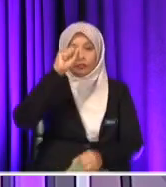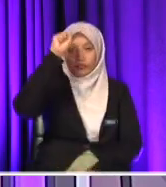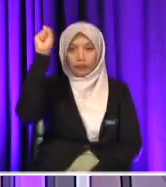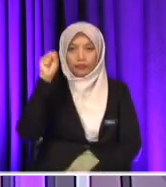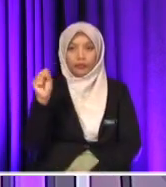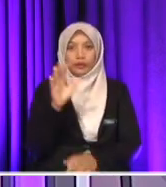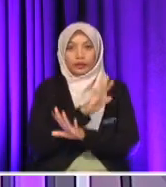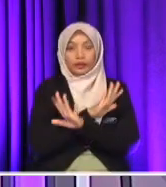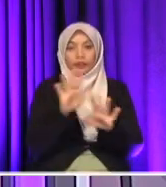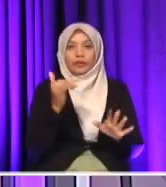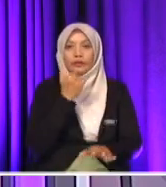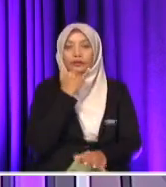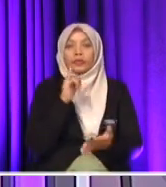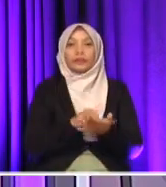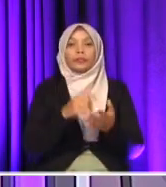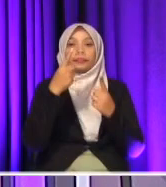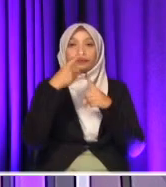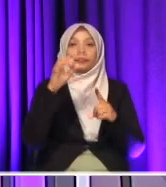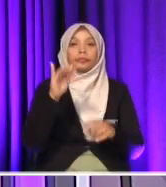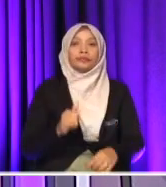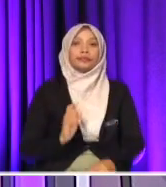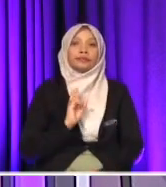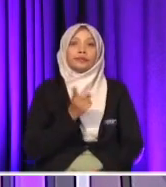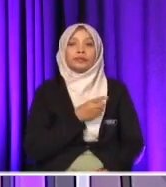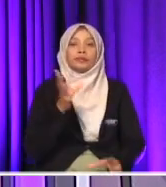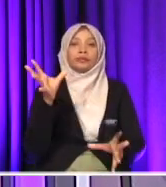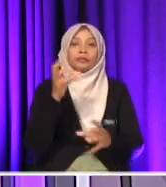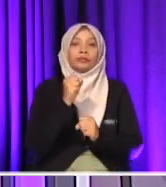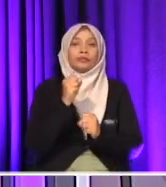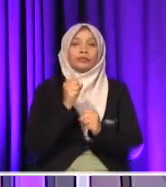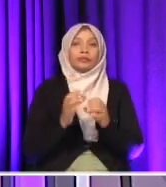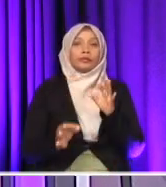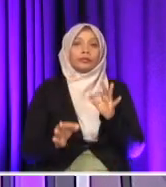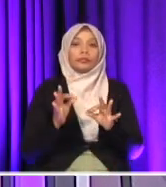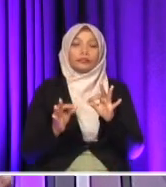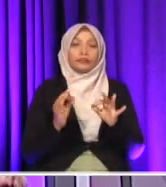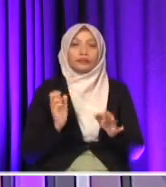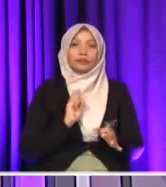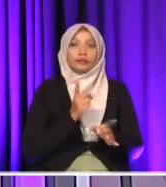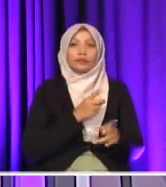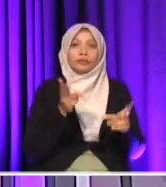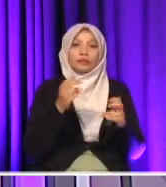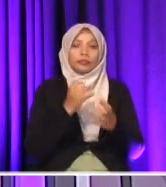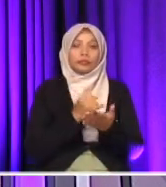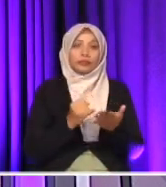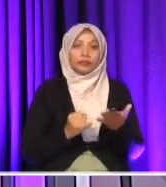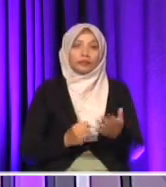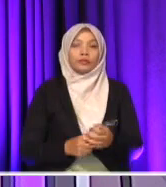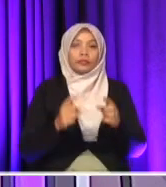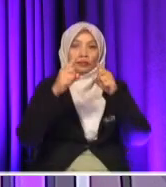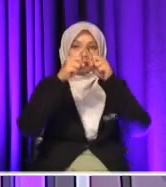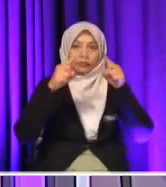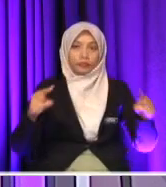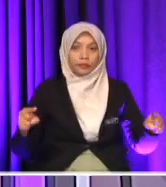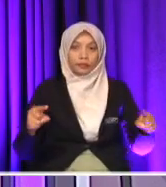takkan salah. Itulah jawapan yang kita dapat. Ini sekiranya kita nak lukis segitiga voltan, segitiga